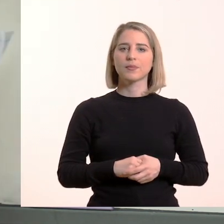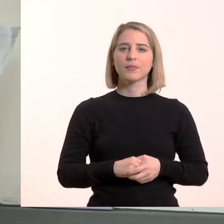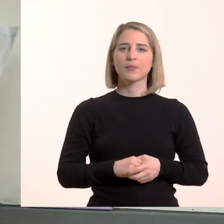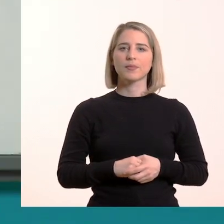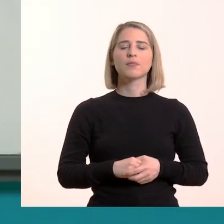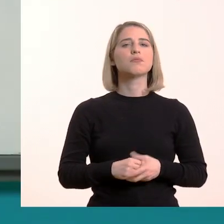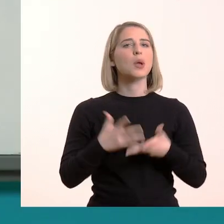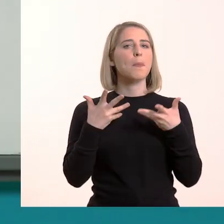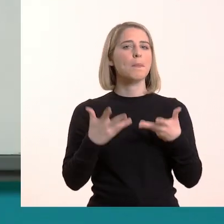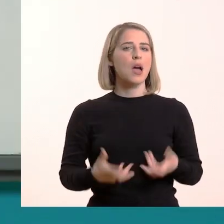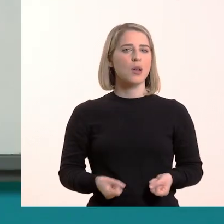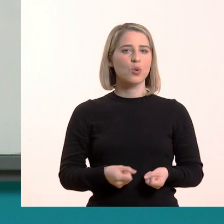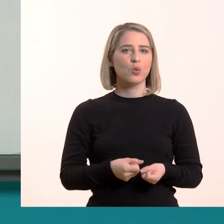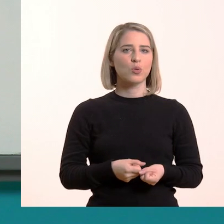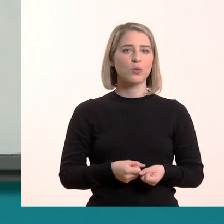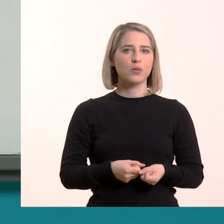υπάρχουν